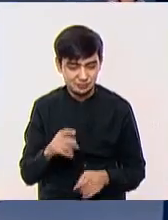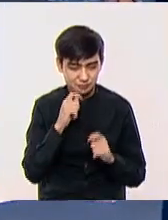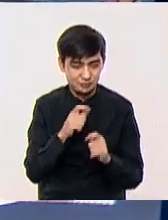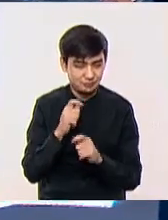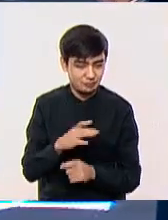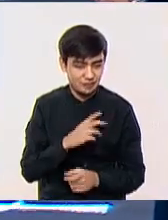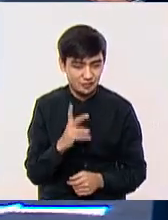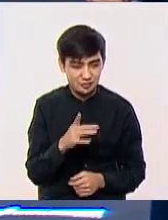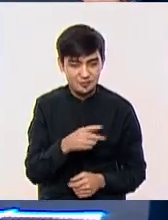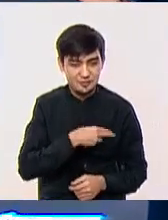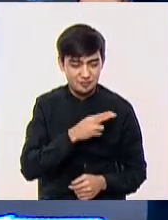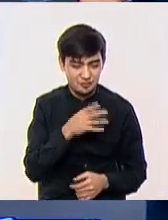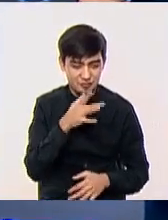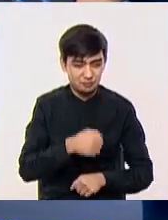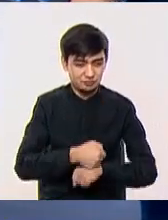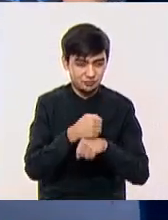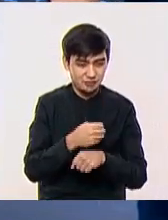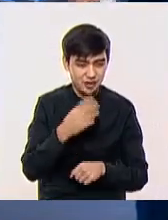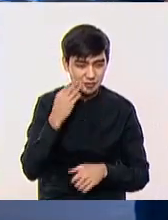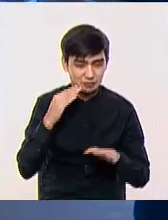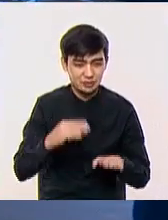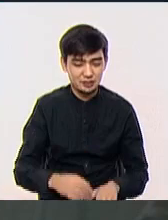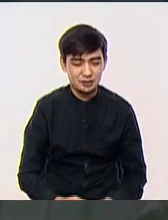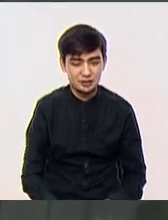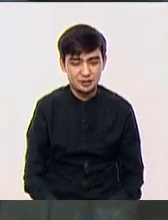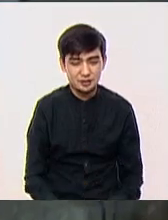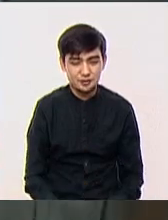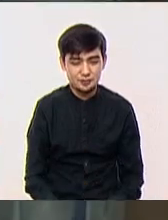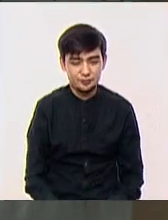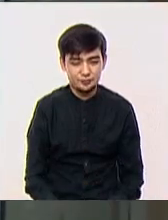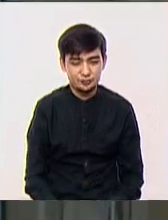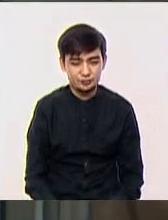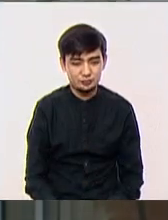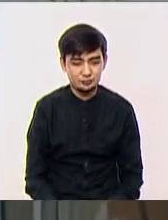Они погибли во время погрома в мегаполисе.